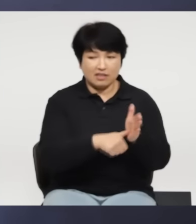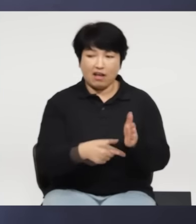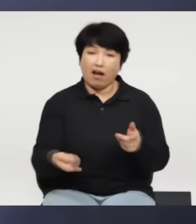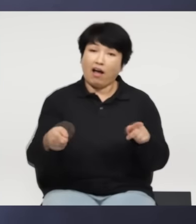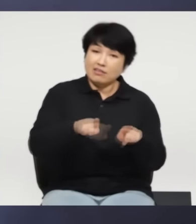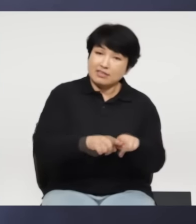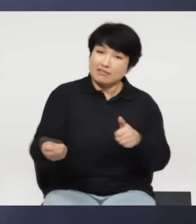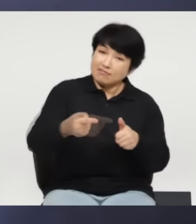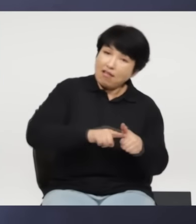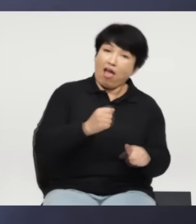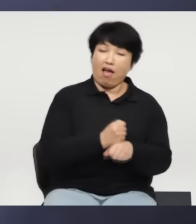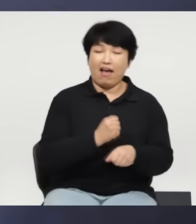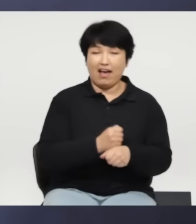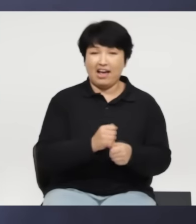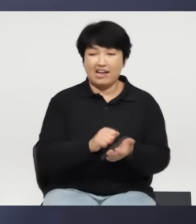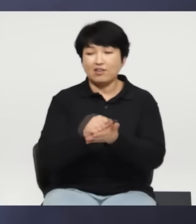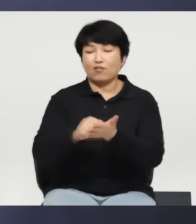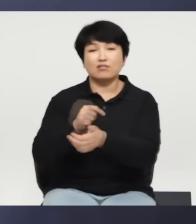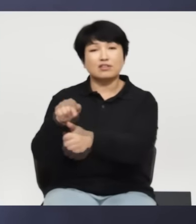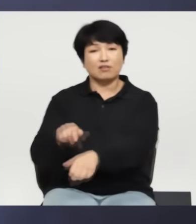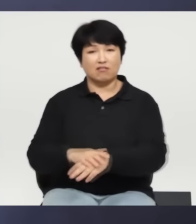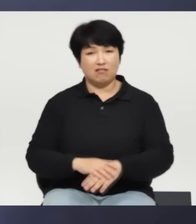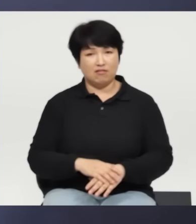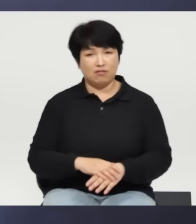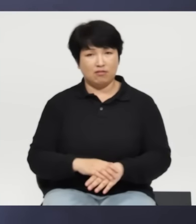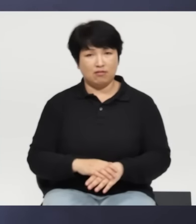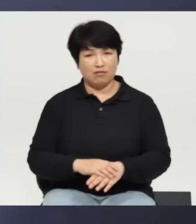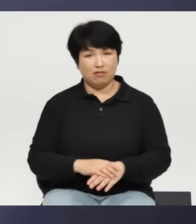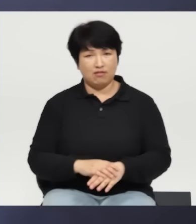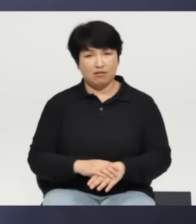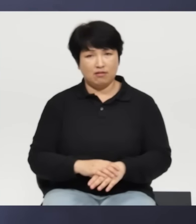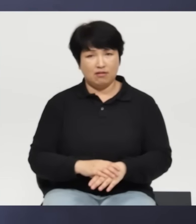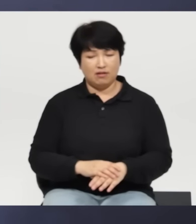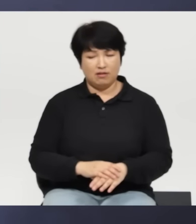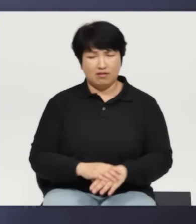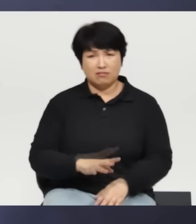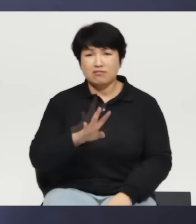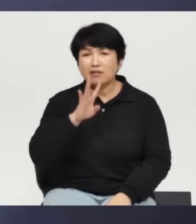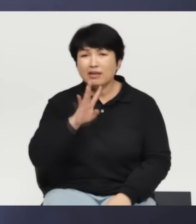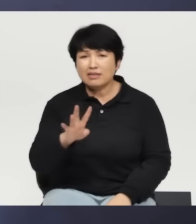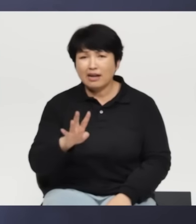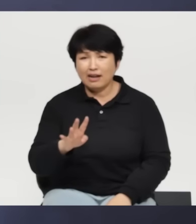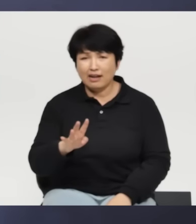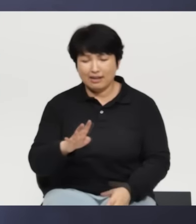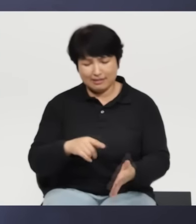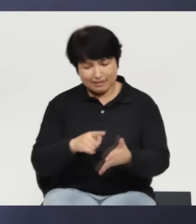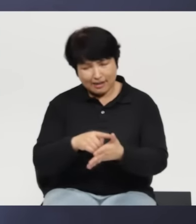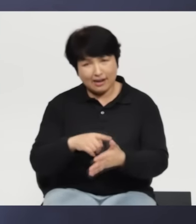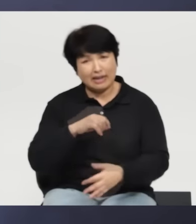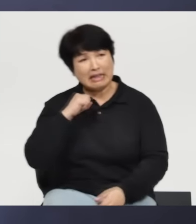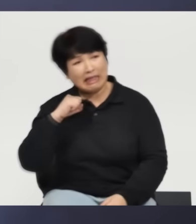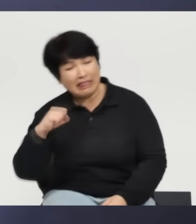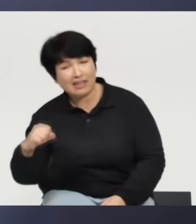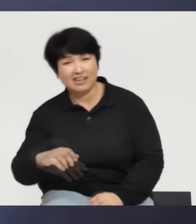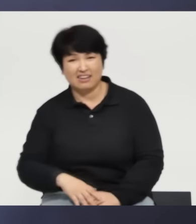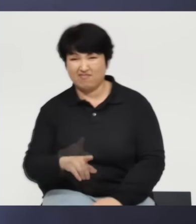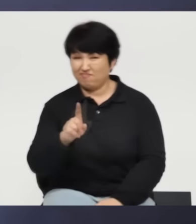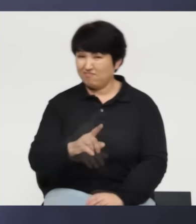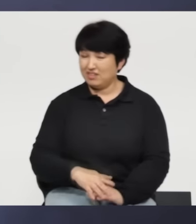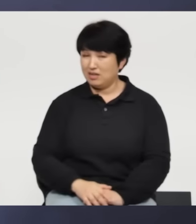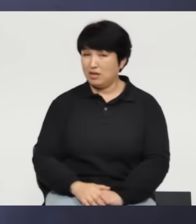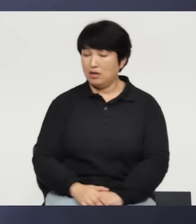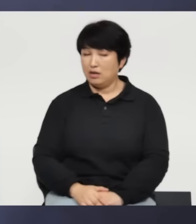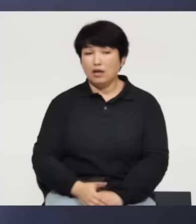싶니? 그러면 설거지 같이 하면서 놀자. 이렇게 가야지. 그런 줏대도 없어가지고 뭐 4살짜리 애한테 벌써 말려들고